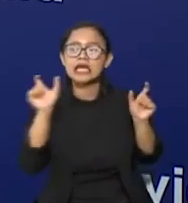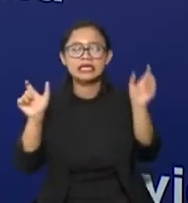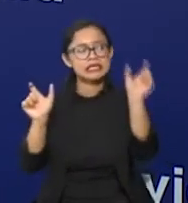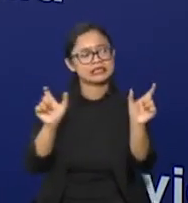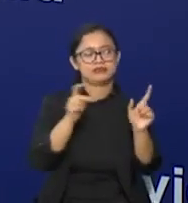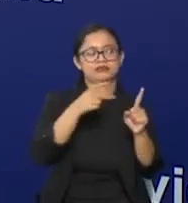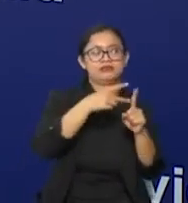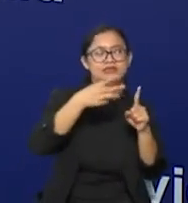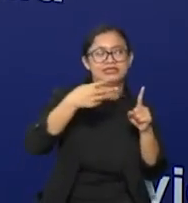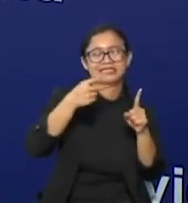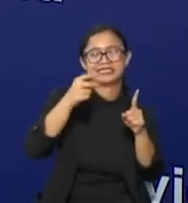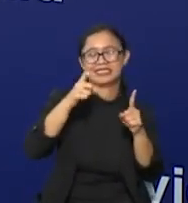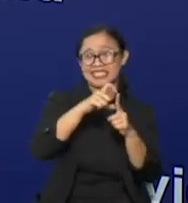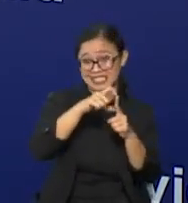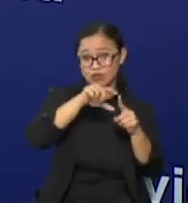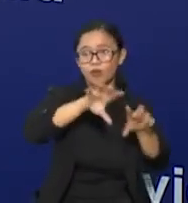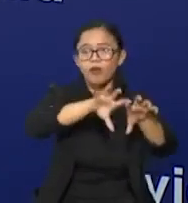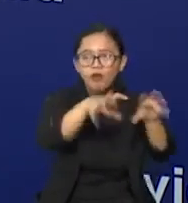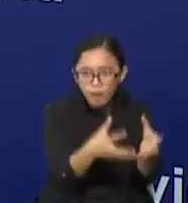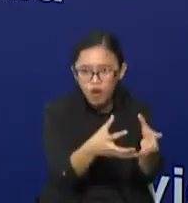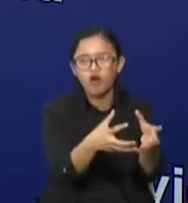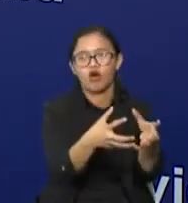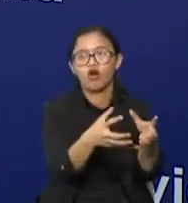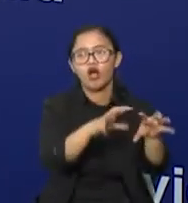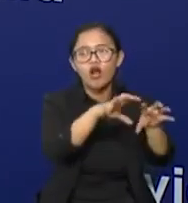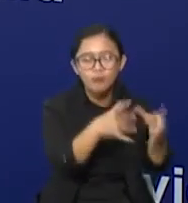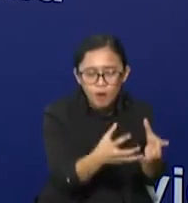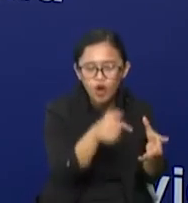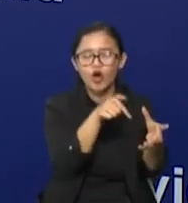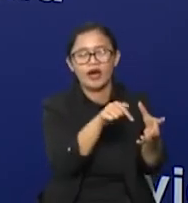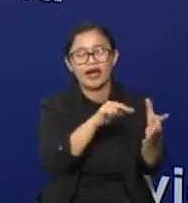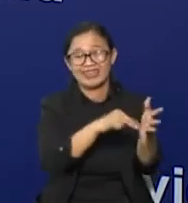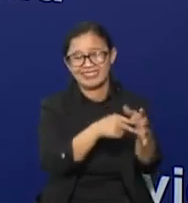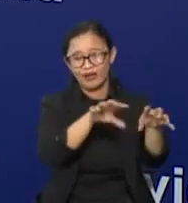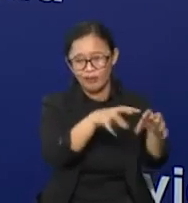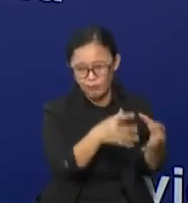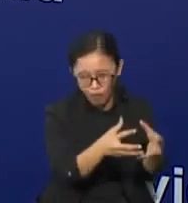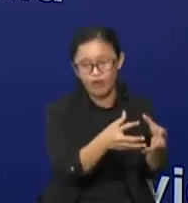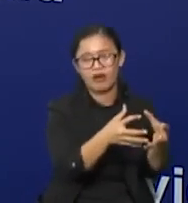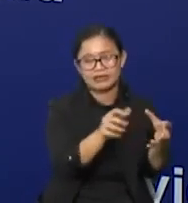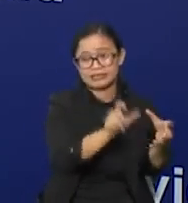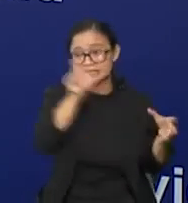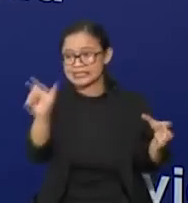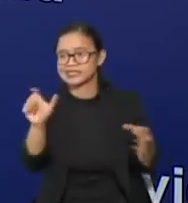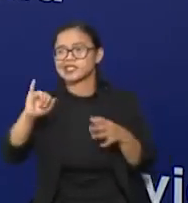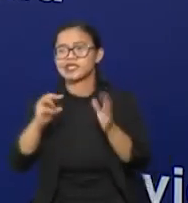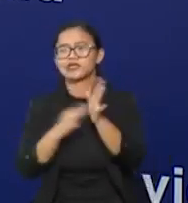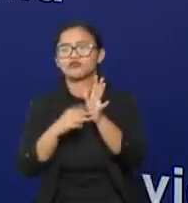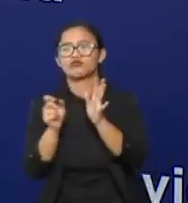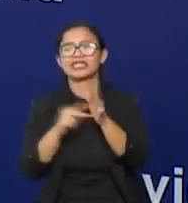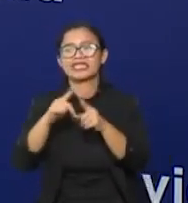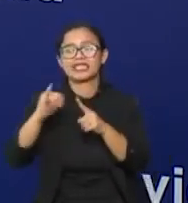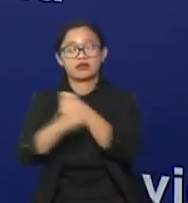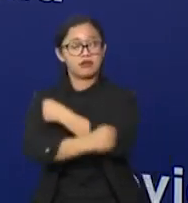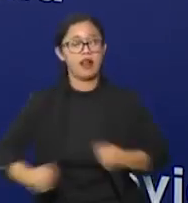Heart itu kan sebenarnya dari kawanan sekumpulan kawanan gitu kemudian immunity itu kan